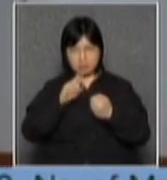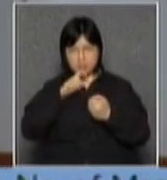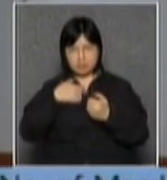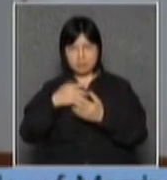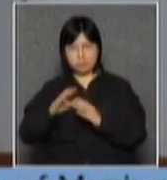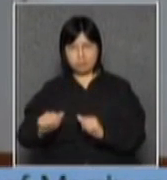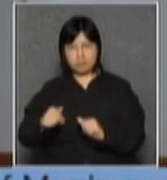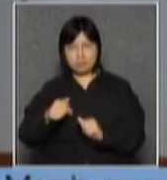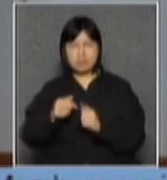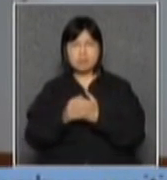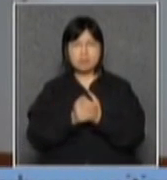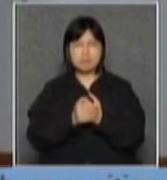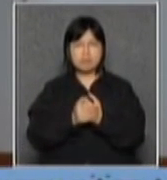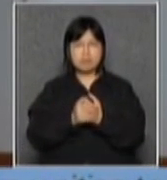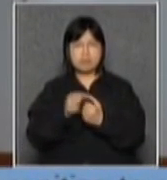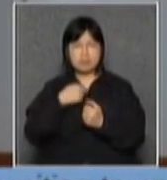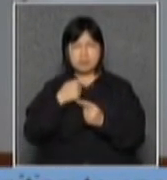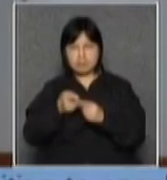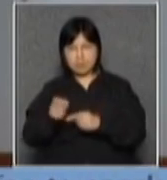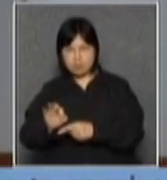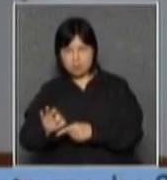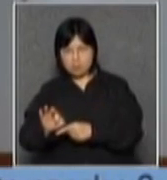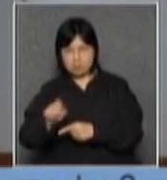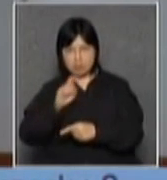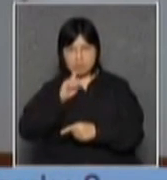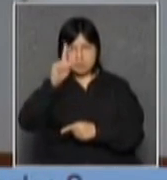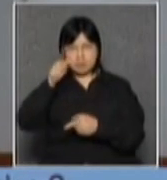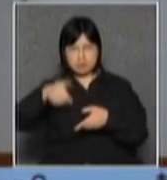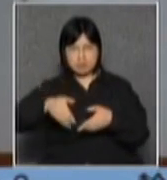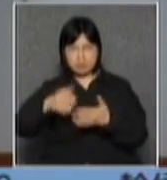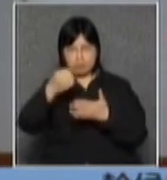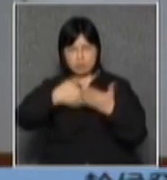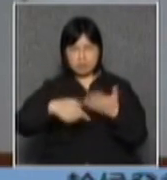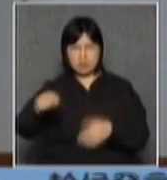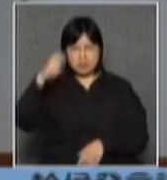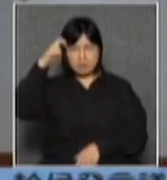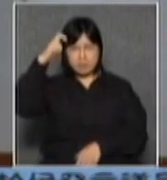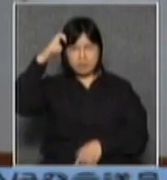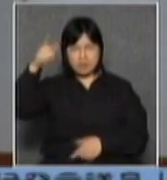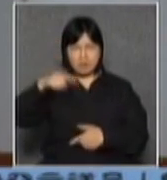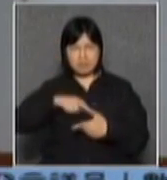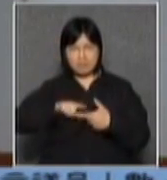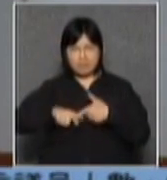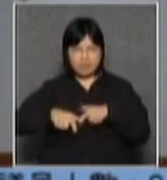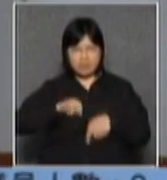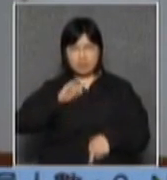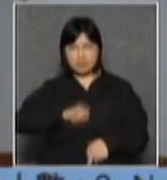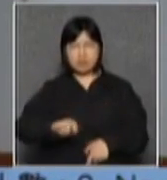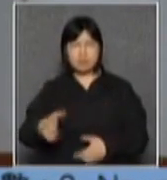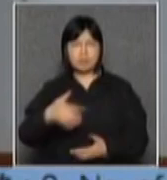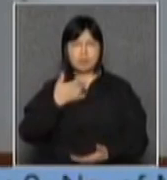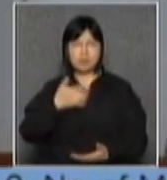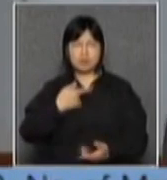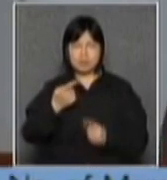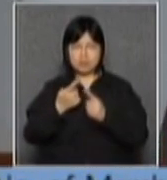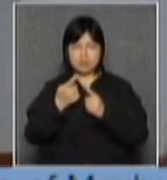理之所必無者，而起天道哉？即係話你諗嚟諗去度埋啲毒計係冇意思。你係咪行人政？